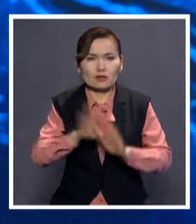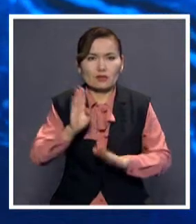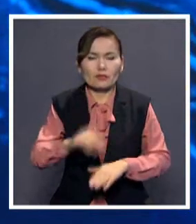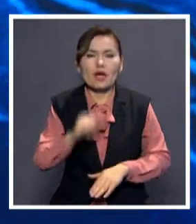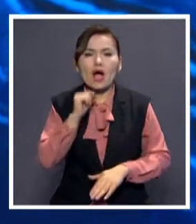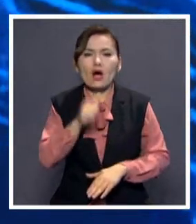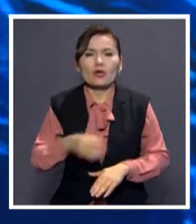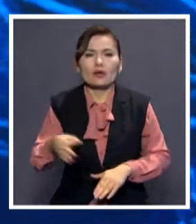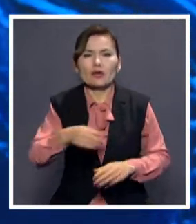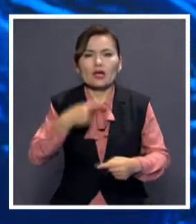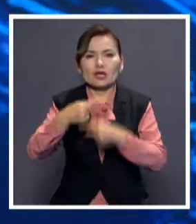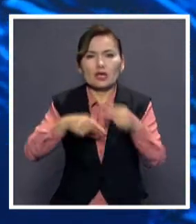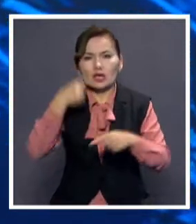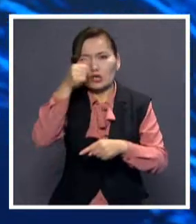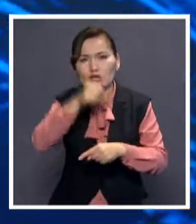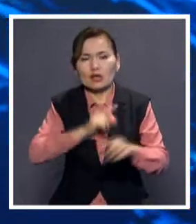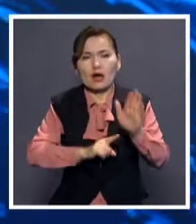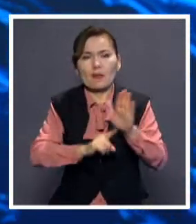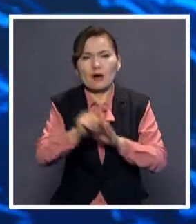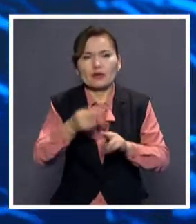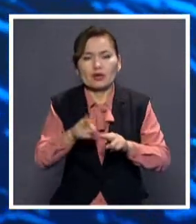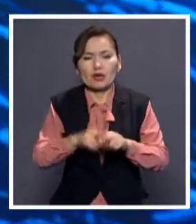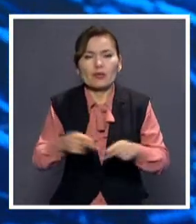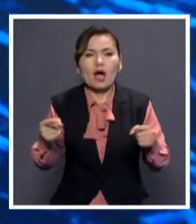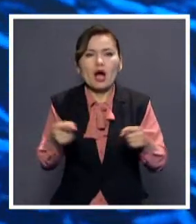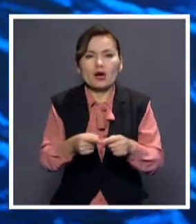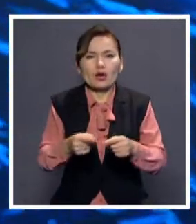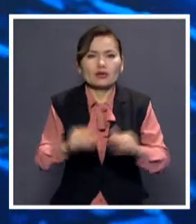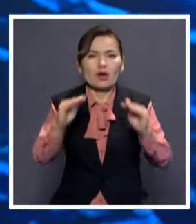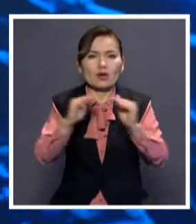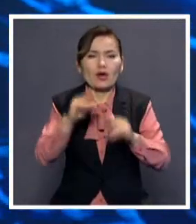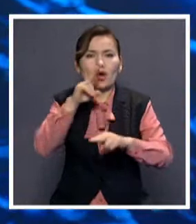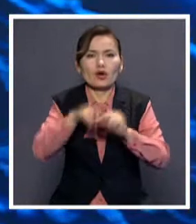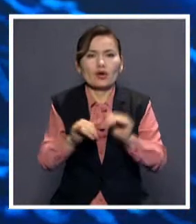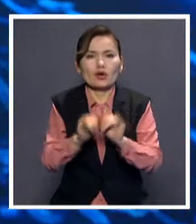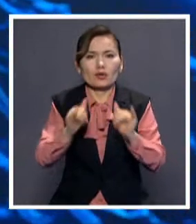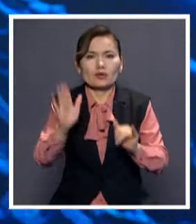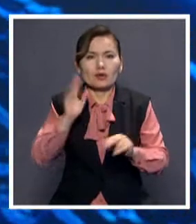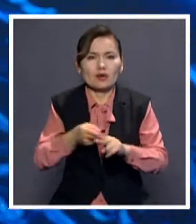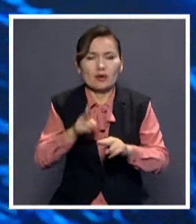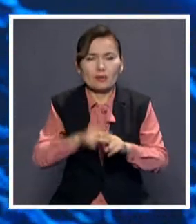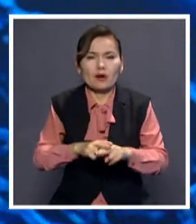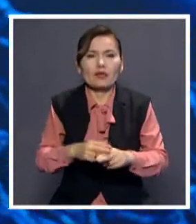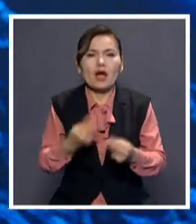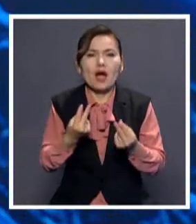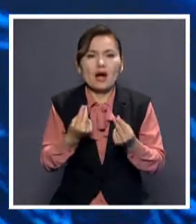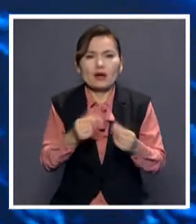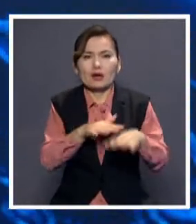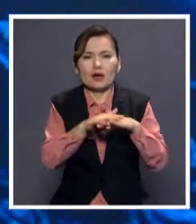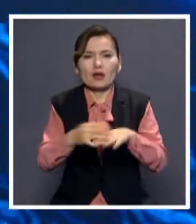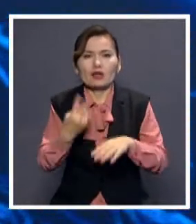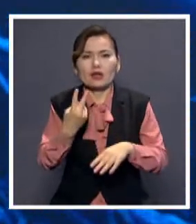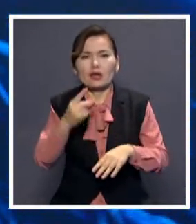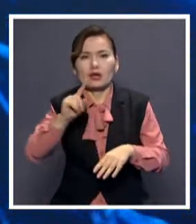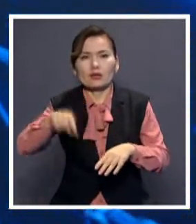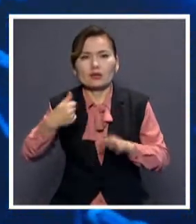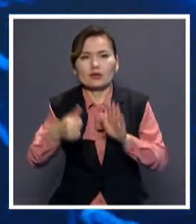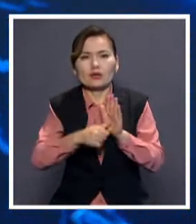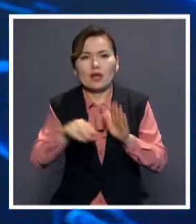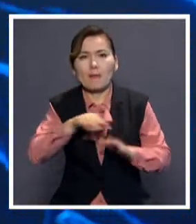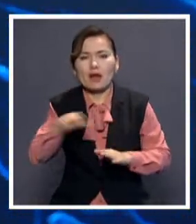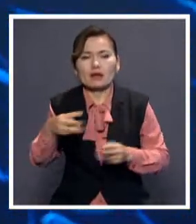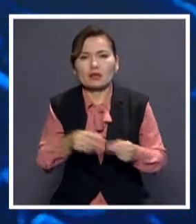Қостанай облысында келер жылы жалға берілетін тұрғын үйлердің құрылысы екі есеге артады. Ол үшін қазынадан 2,16 миллиард теңге қаржы қарастырылып